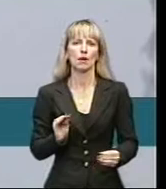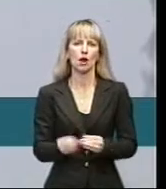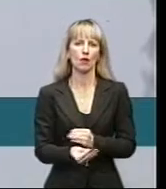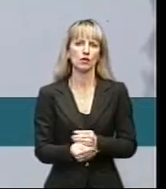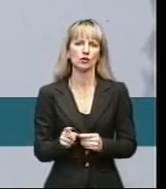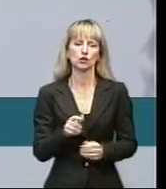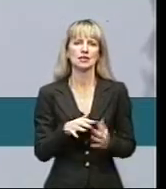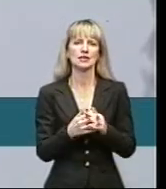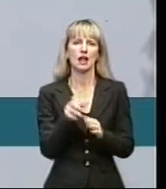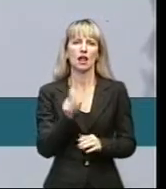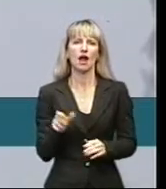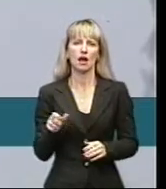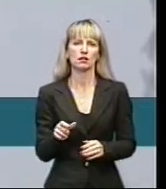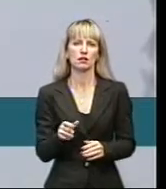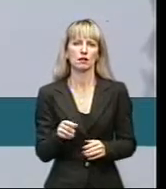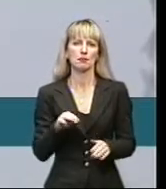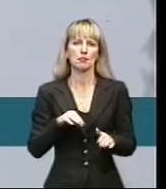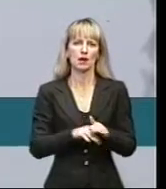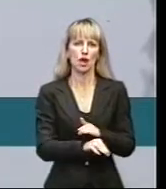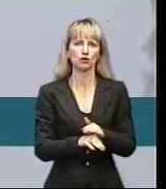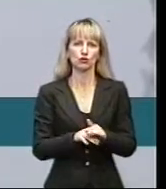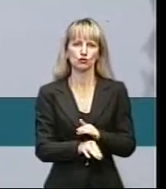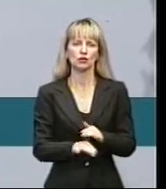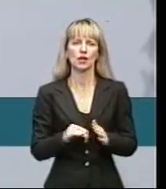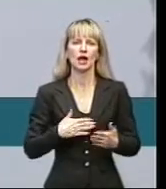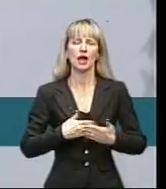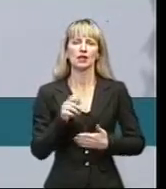селяни приховують, активісти